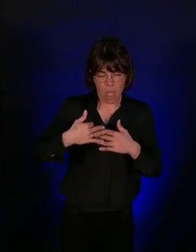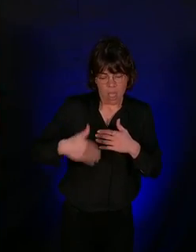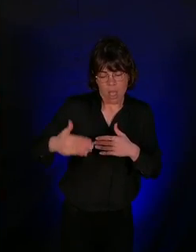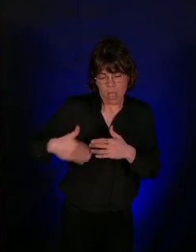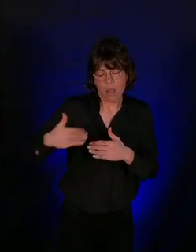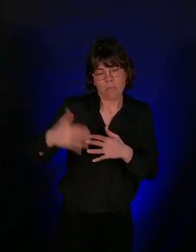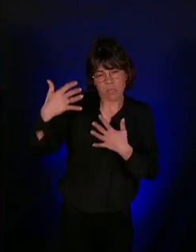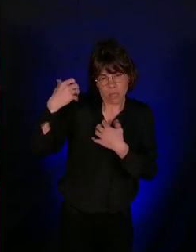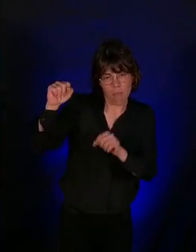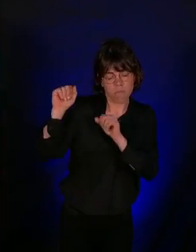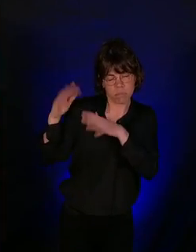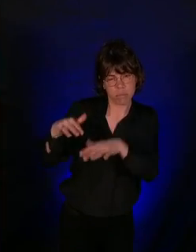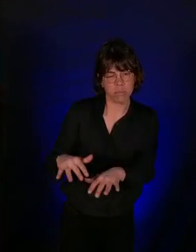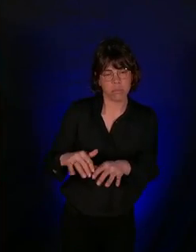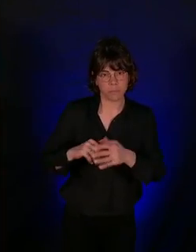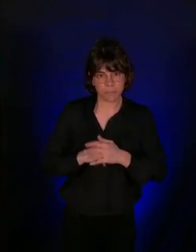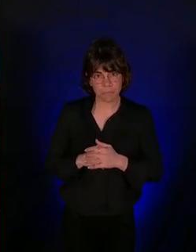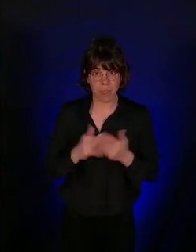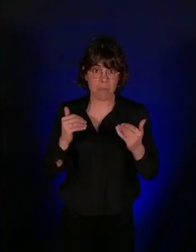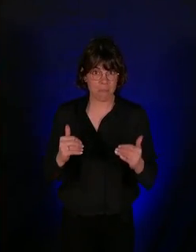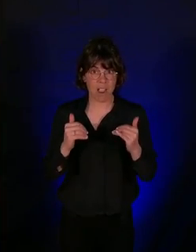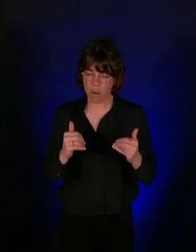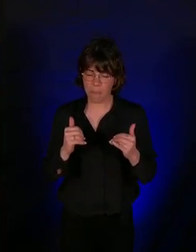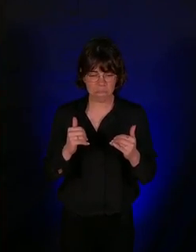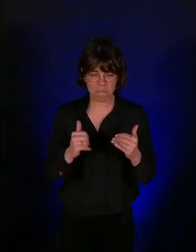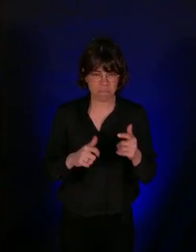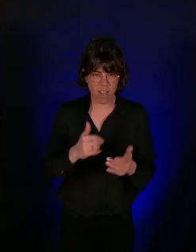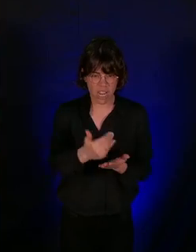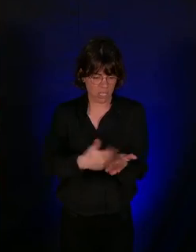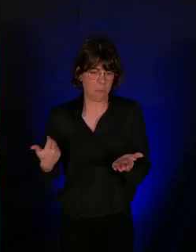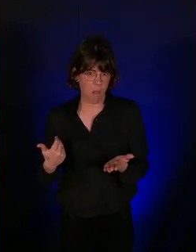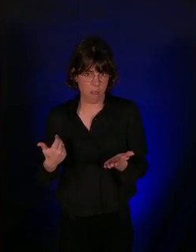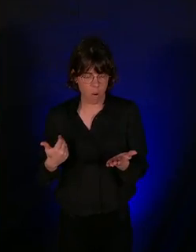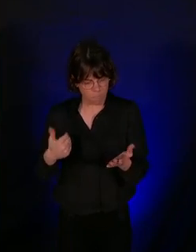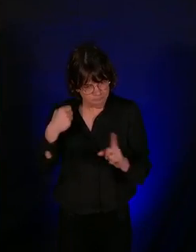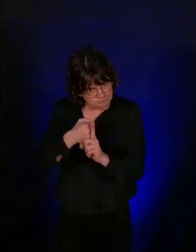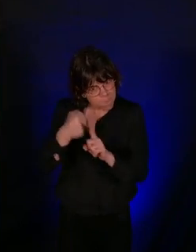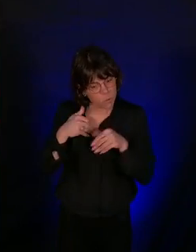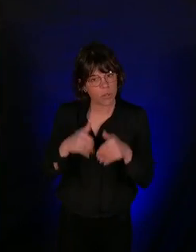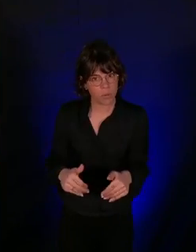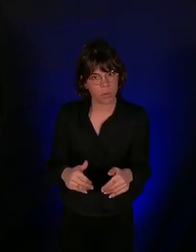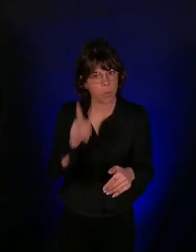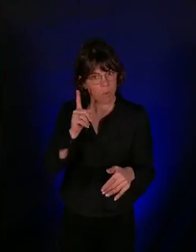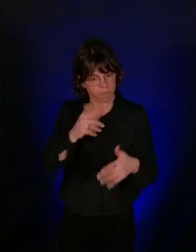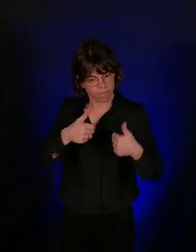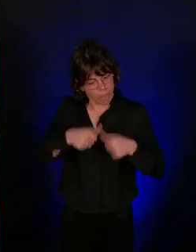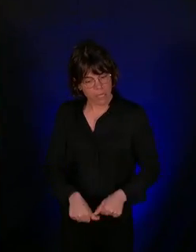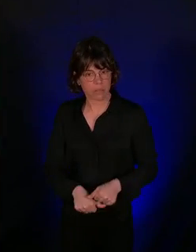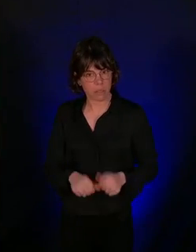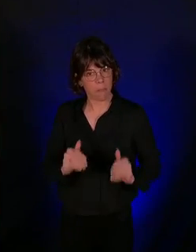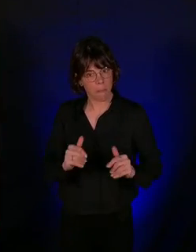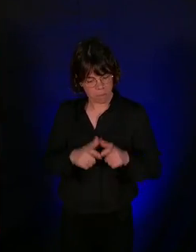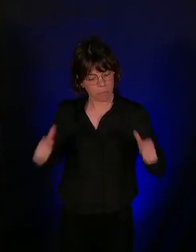de grève pour autant même après nos licenciements on n' pas lâché l'affaire puisque on a décidé de rester dans